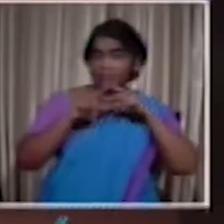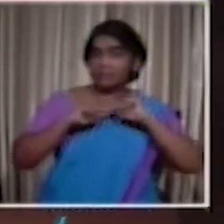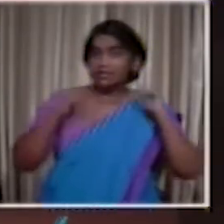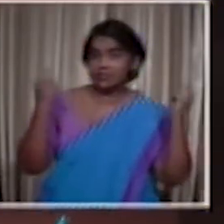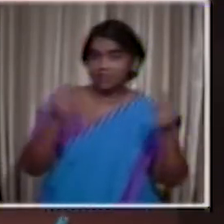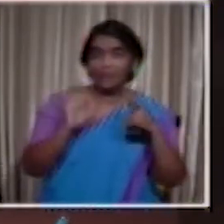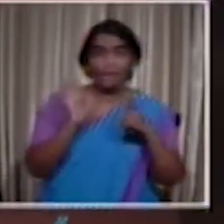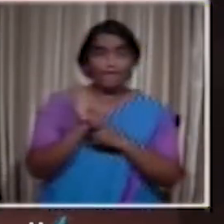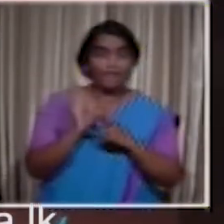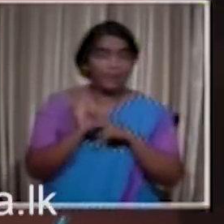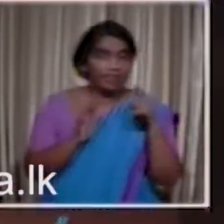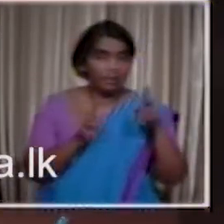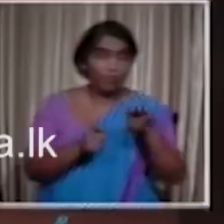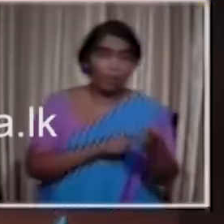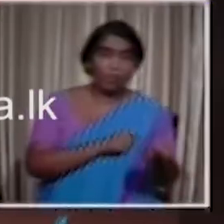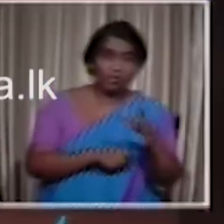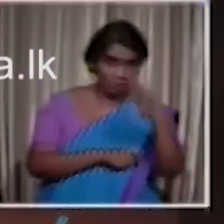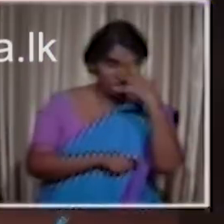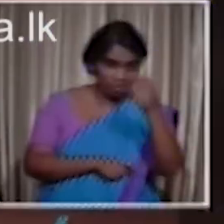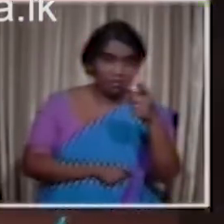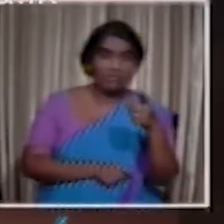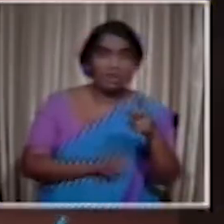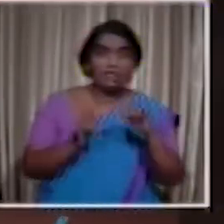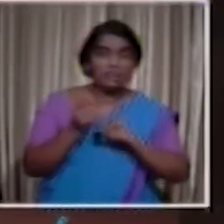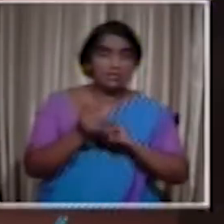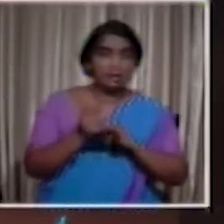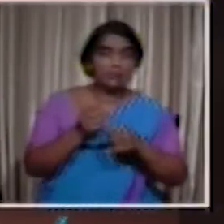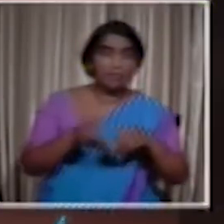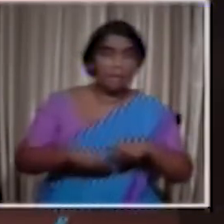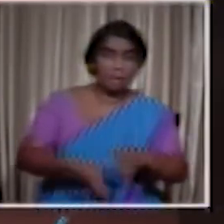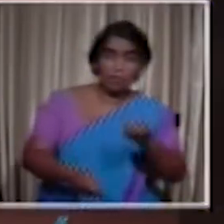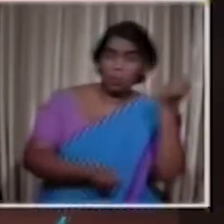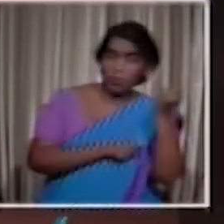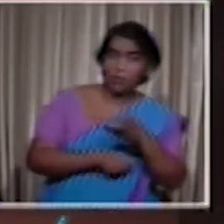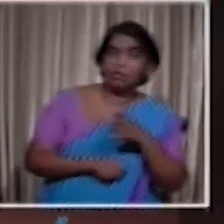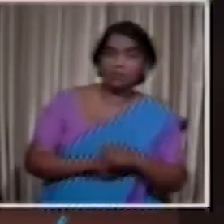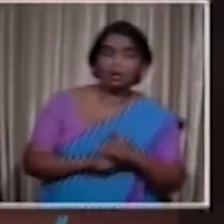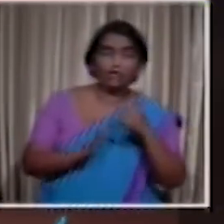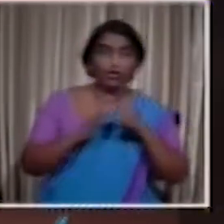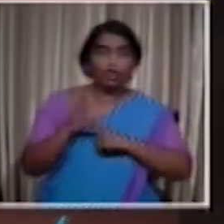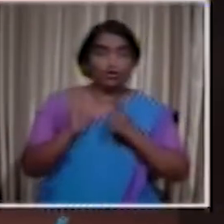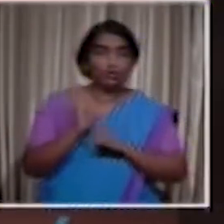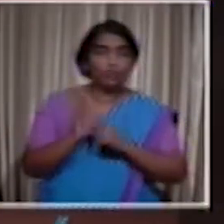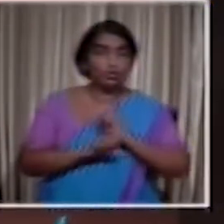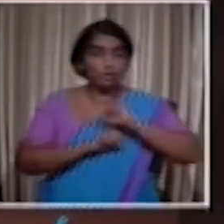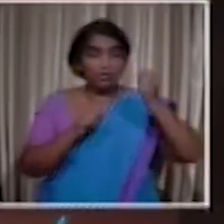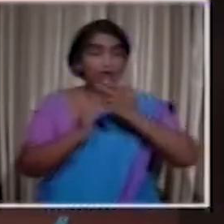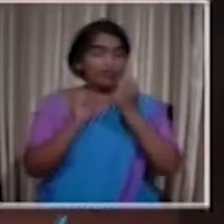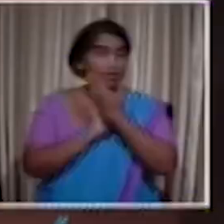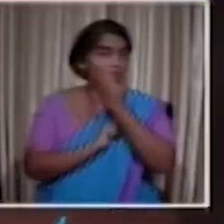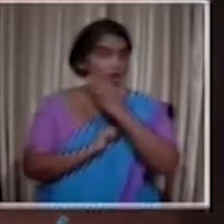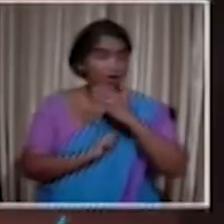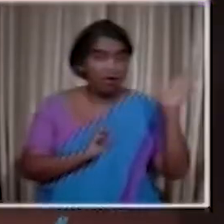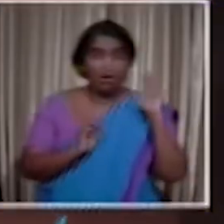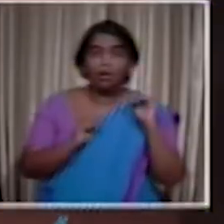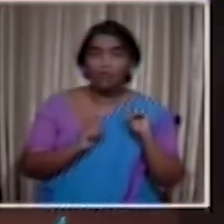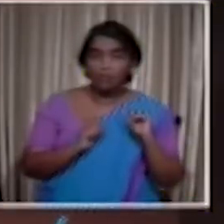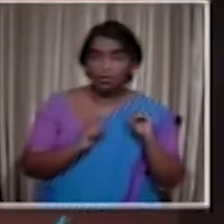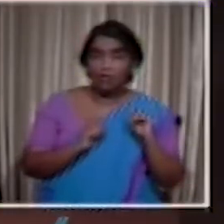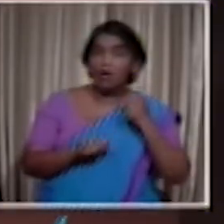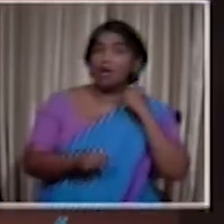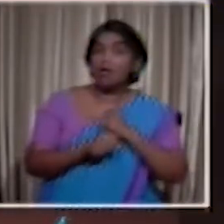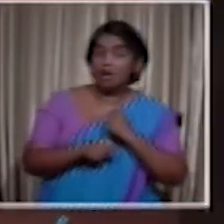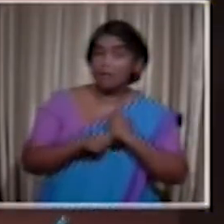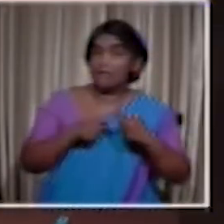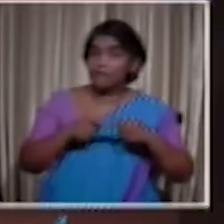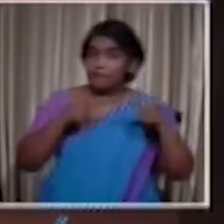විවියන් ගුණවර්ධනට පහර දුන්නා. ඔබතුමාට මතකයි සරත් චන්ද්‍රයන්ට කානුවේ දාලා පහර දුන්නා. ජූලි වැඩවර්ජක ලක්ෂ ගණන් එළියට දැම්මා. දාලා මොකද කරේ? ආණ්ඩුවට